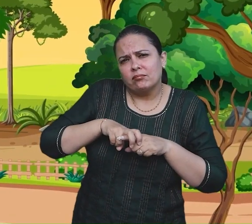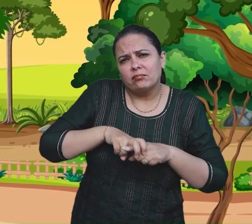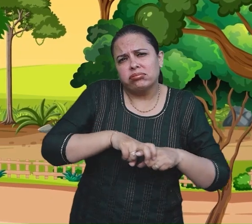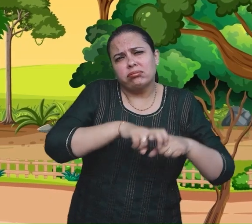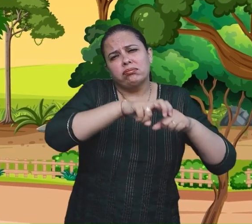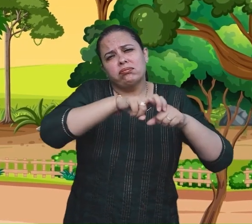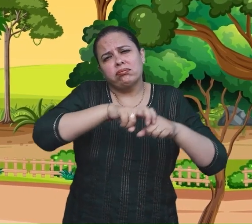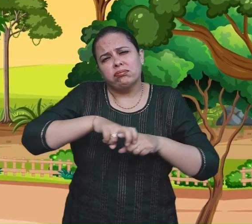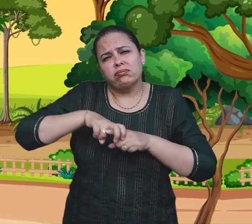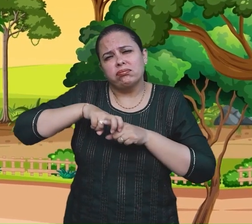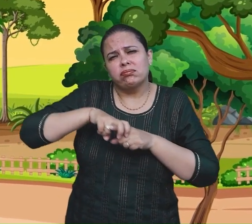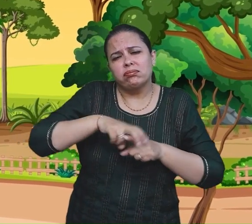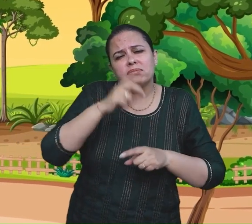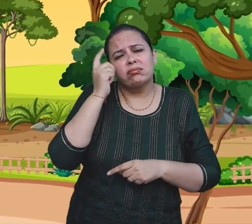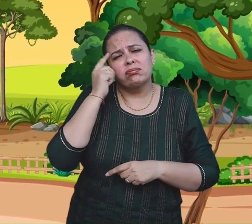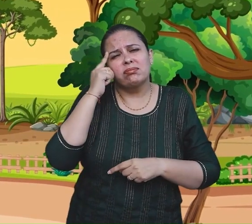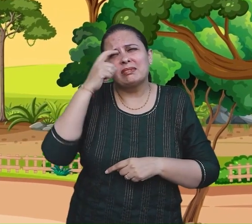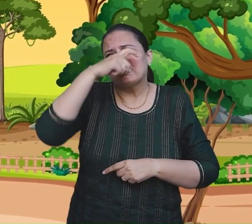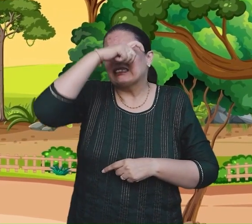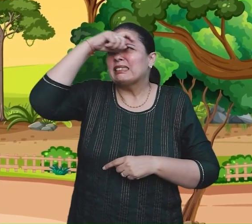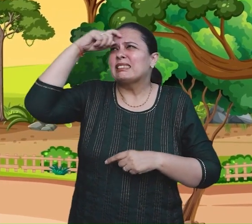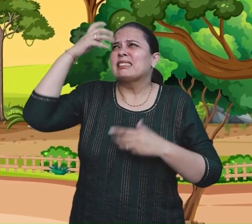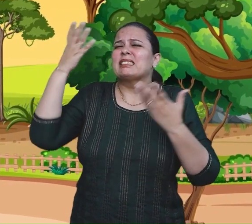इतनी गर्मी में वो क्या करे।